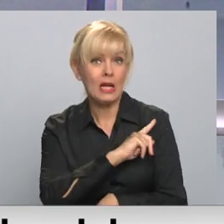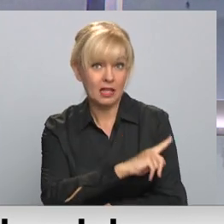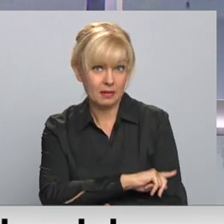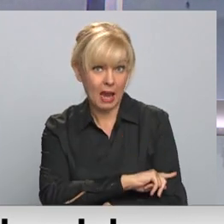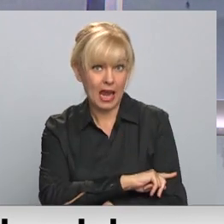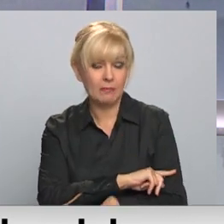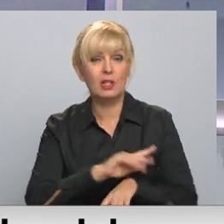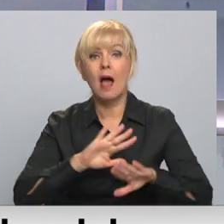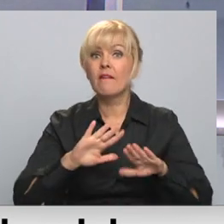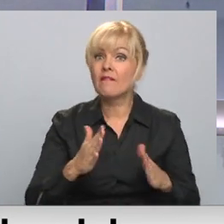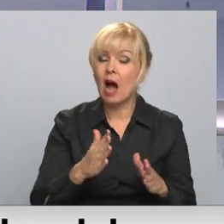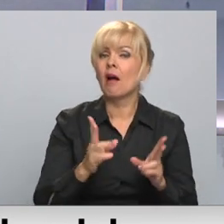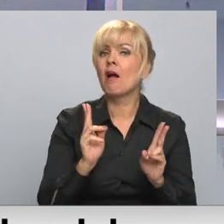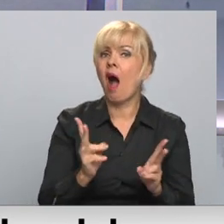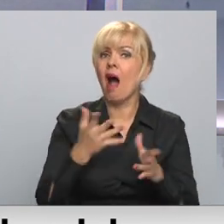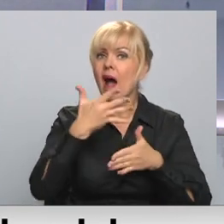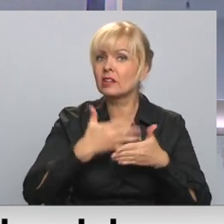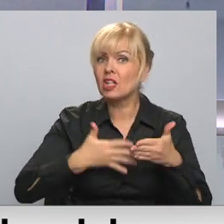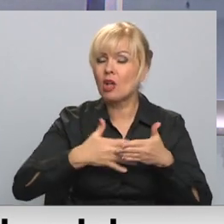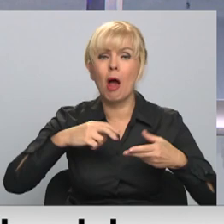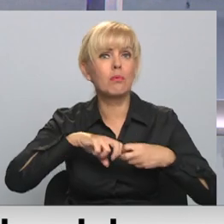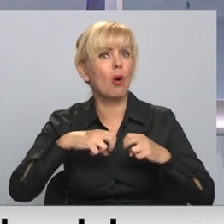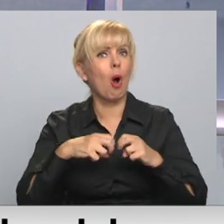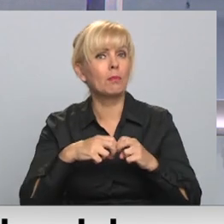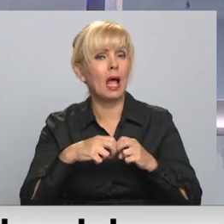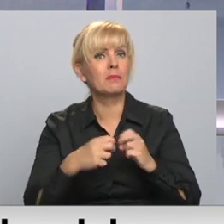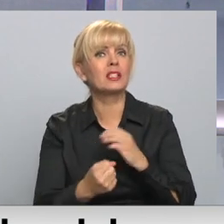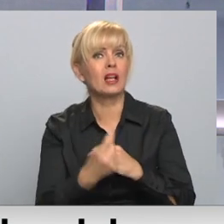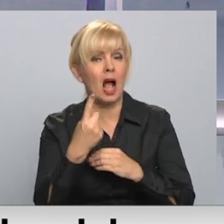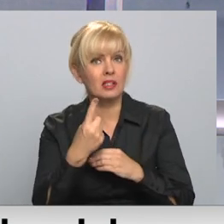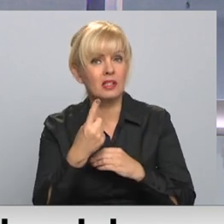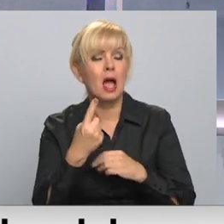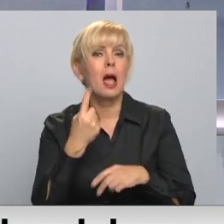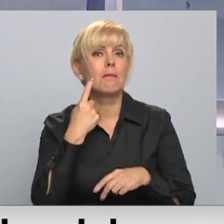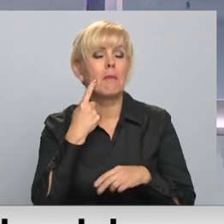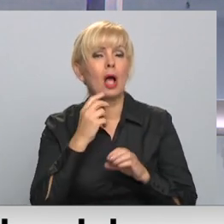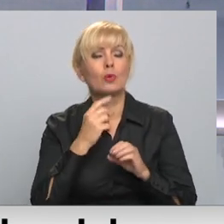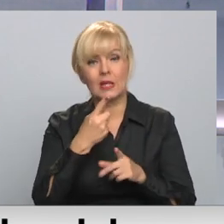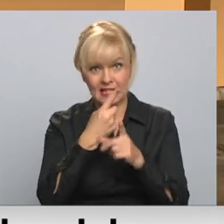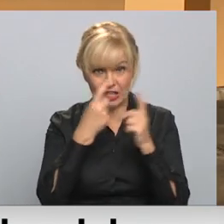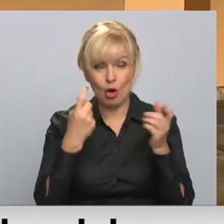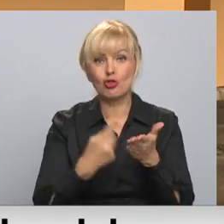iespējams. Vai un kāds risinājums problēmai rasts no Madonas ziņo Ģirds Zvirbulis?